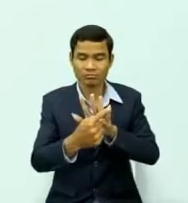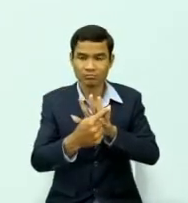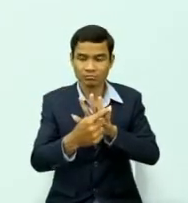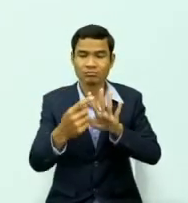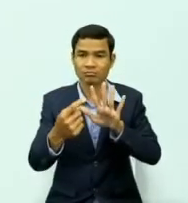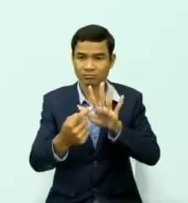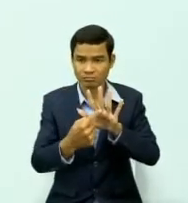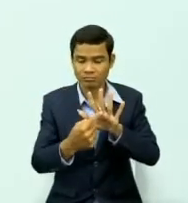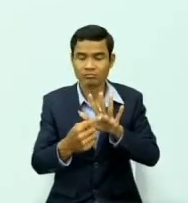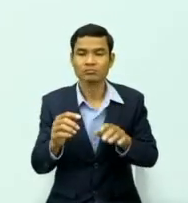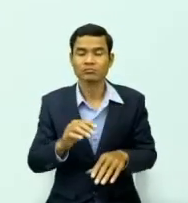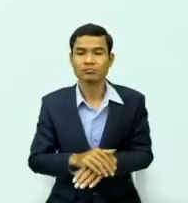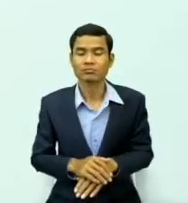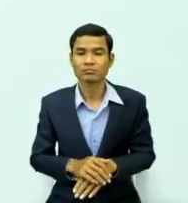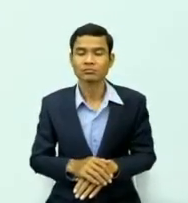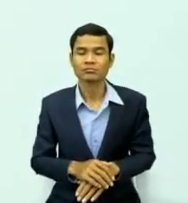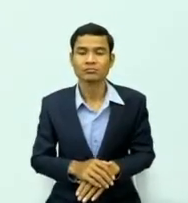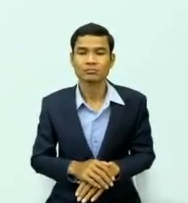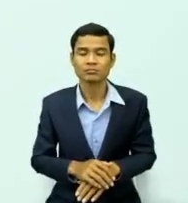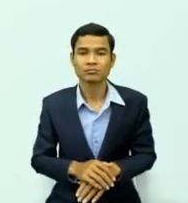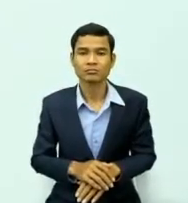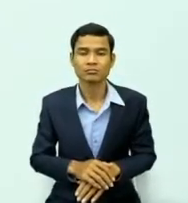nế